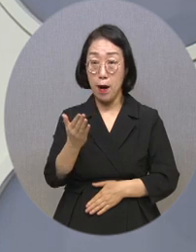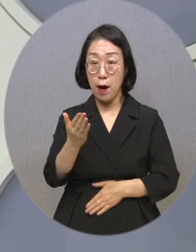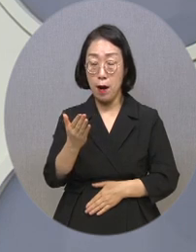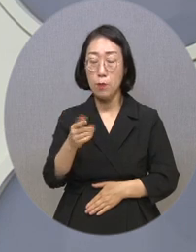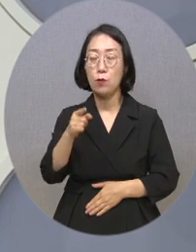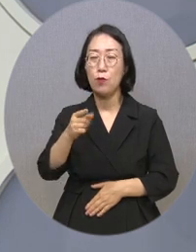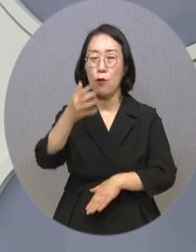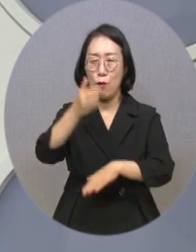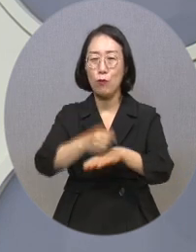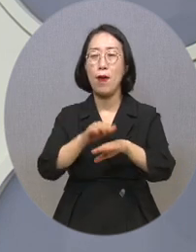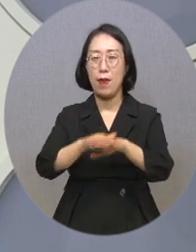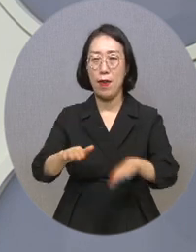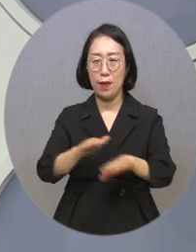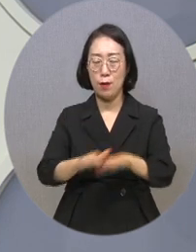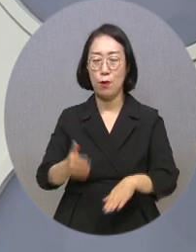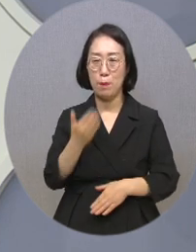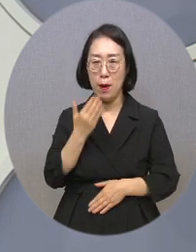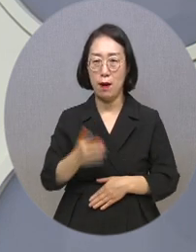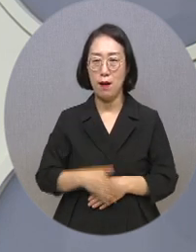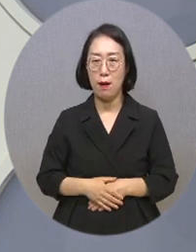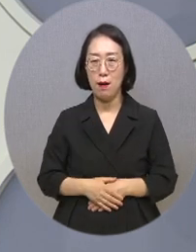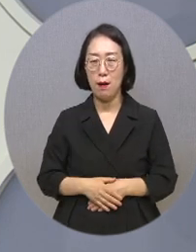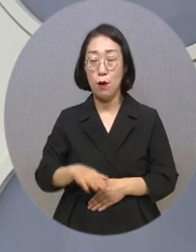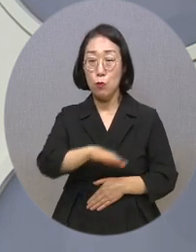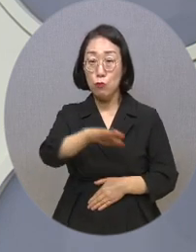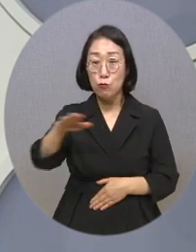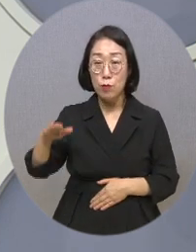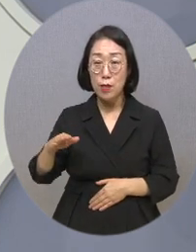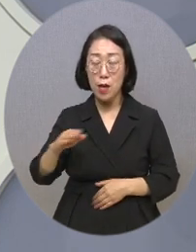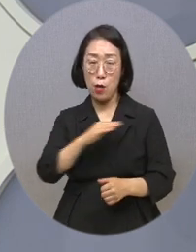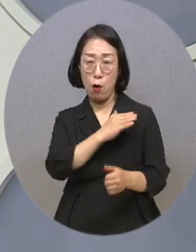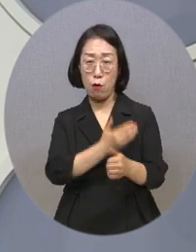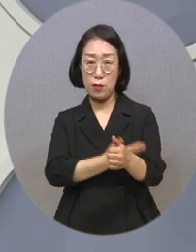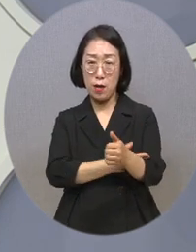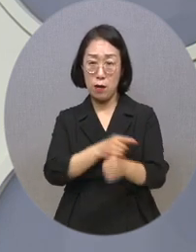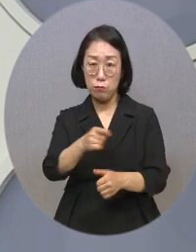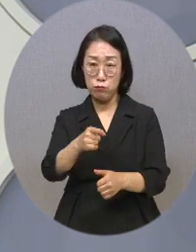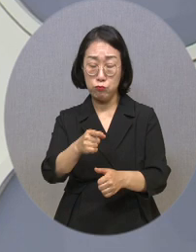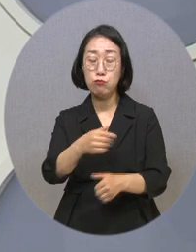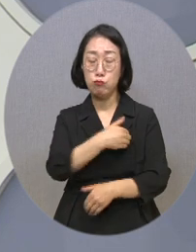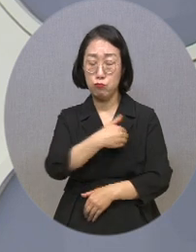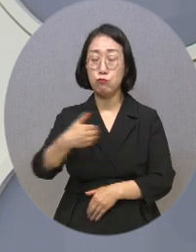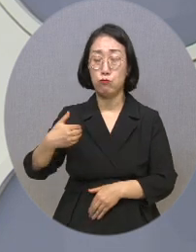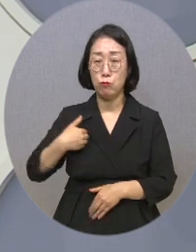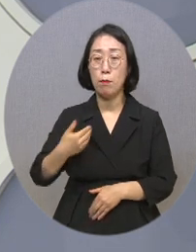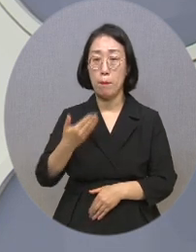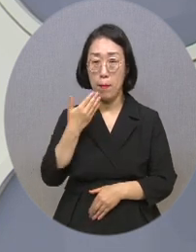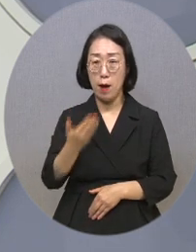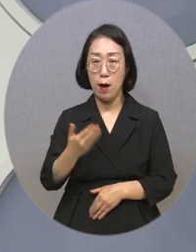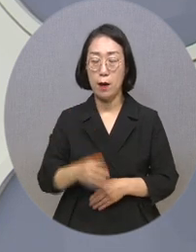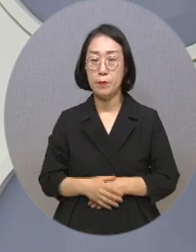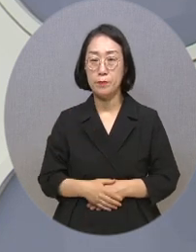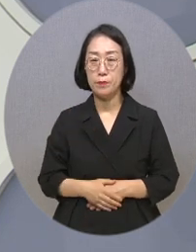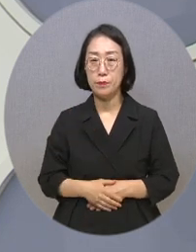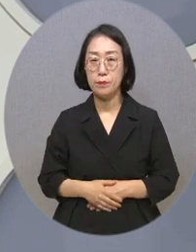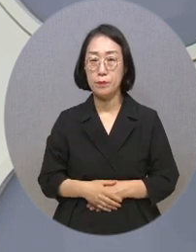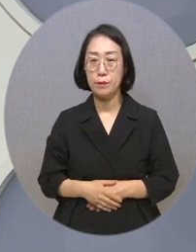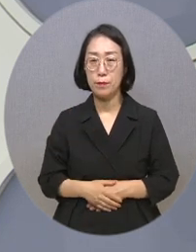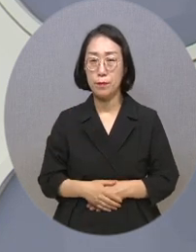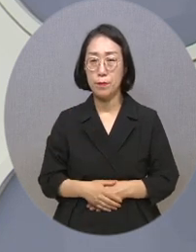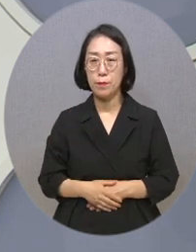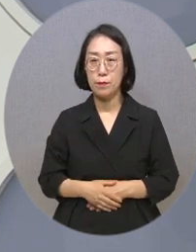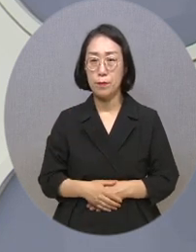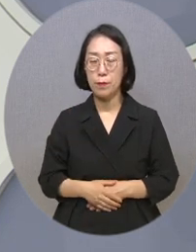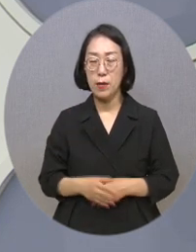해결이 되지 않을까. 그리고 지금 우리의 역량상 그 정도 못할 바는 아니라고 생각합니다. 그래서